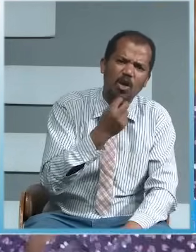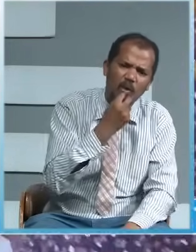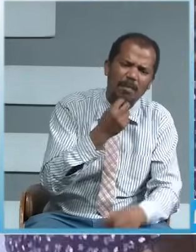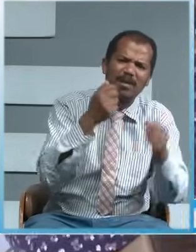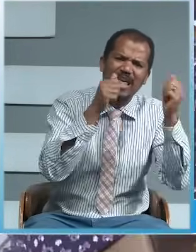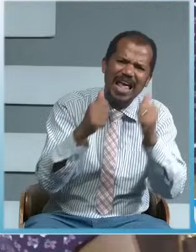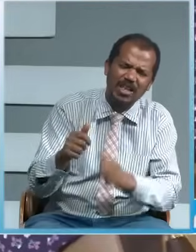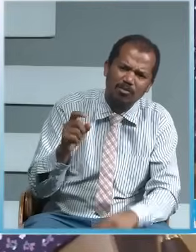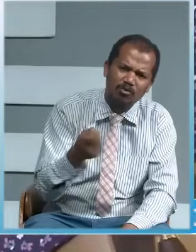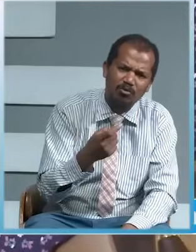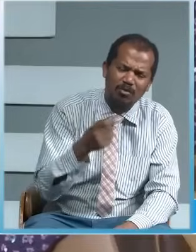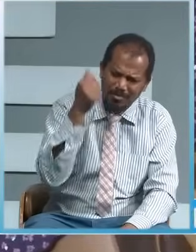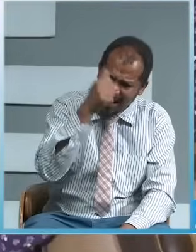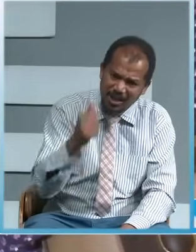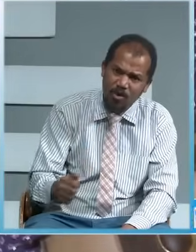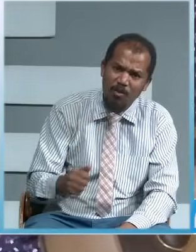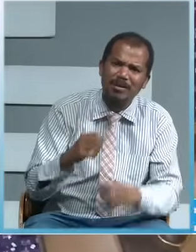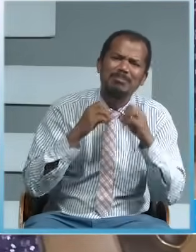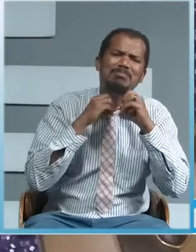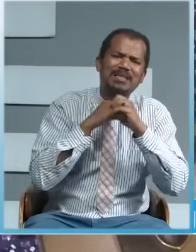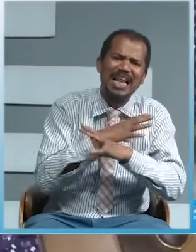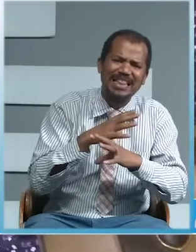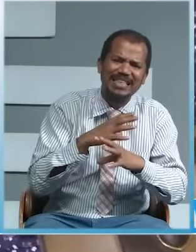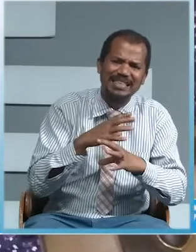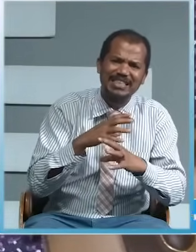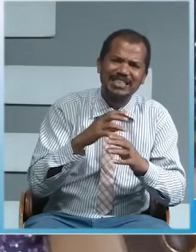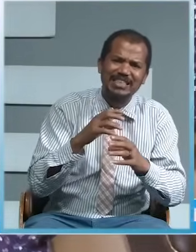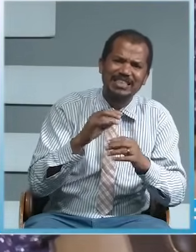የውሃም ይሁን ያየርም ይሁን የትኛውንም ብክለት የሚለቅ